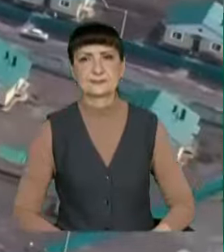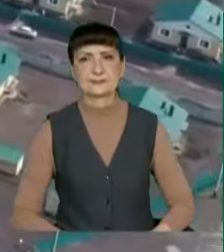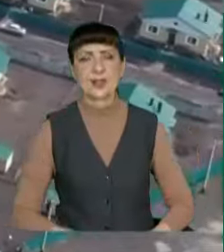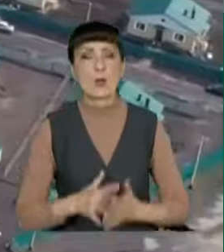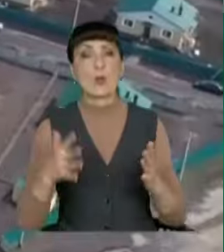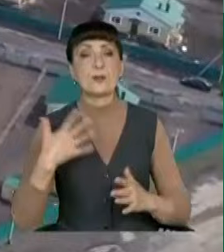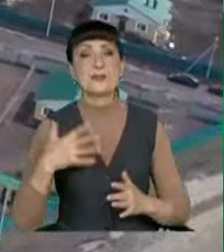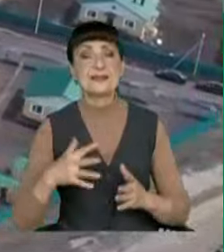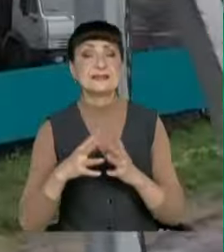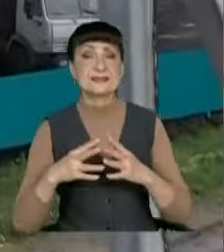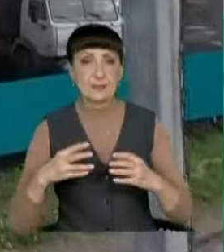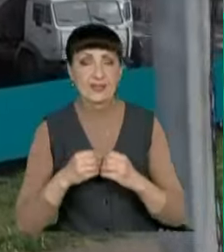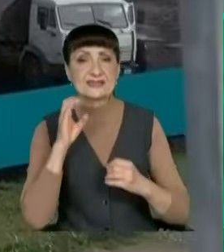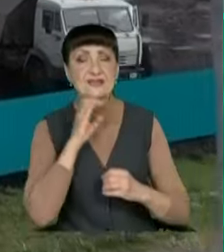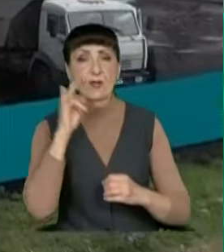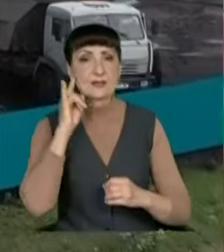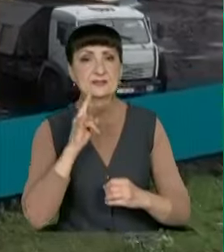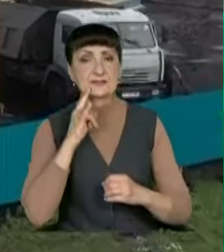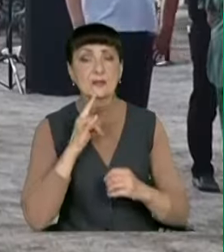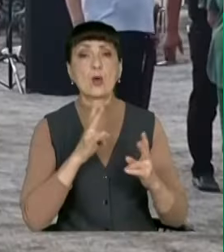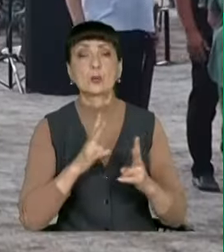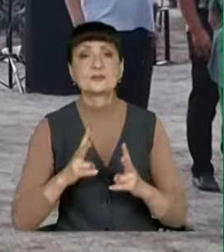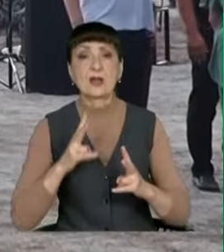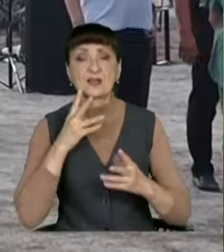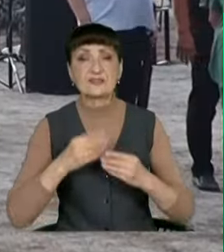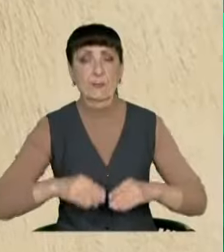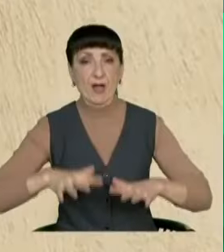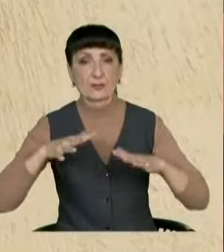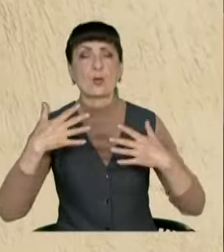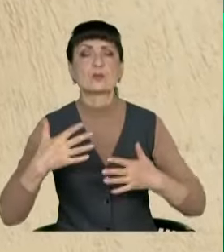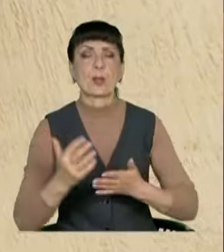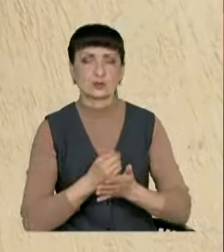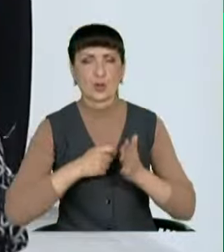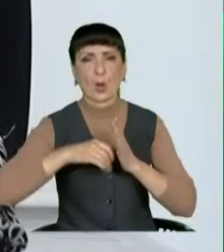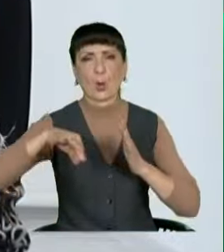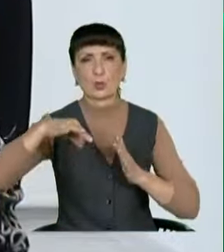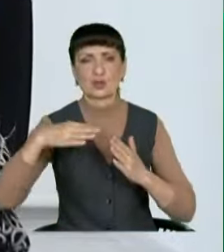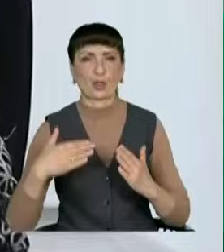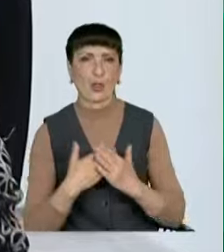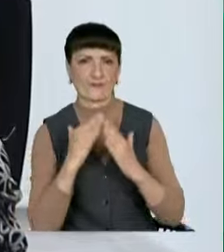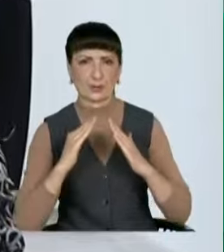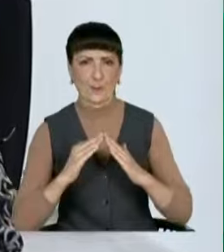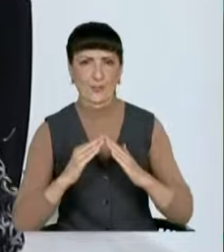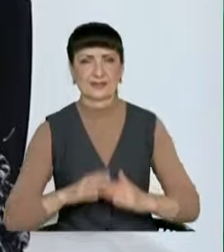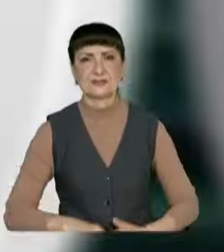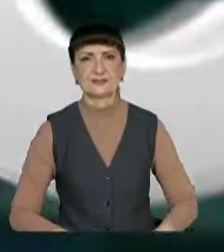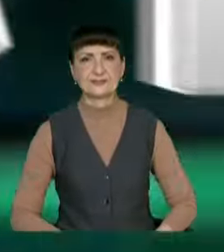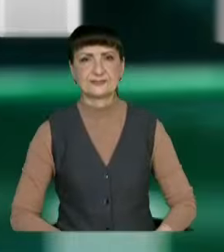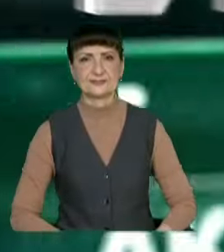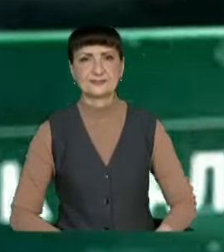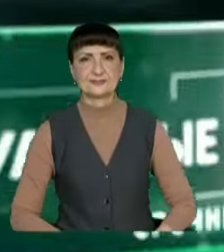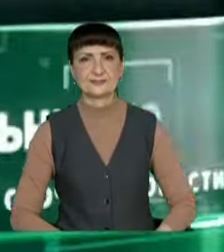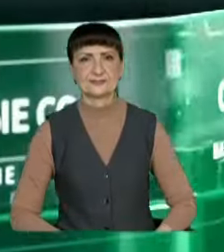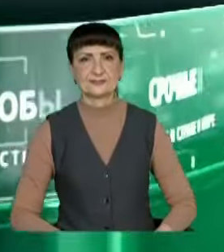Более 50 семей на севере Казахстана, пострадавших от весенних паводков, получили ключи от нового жилья.